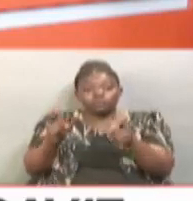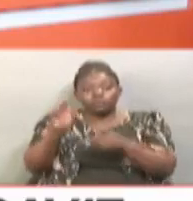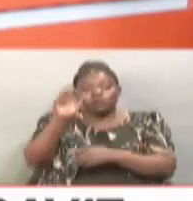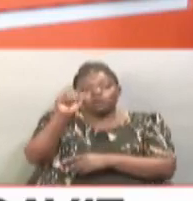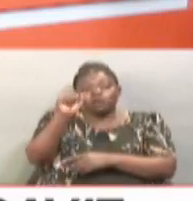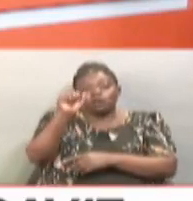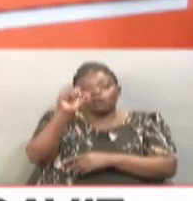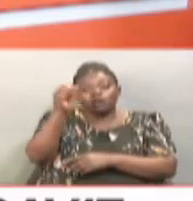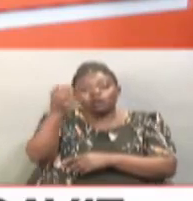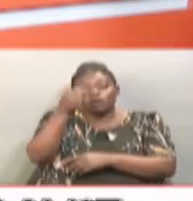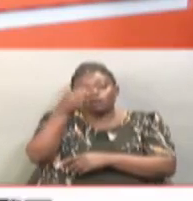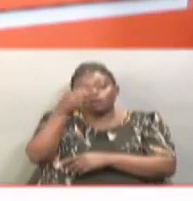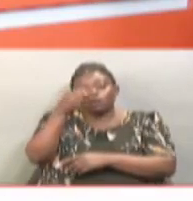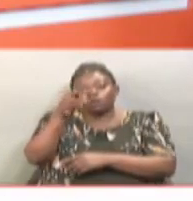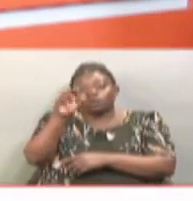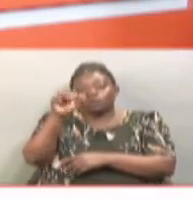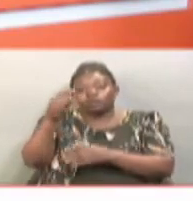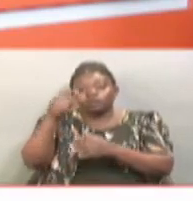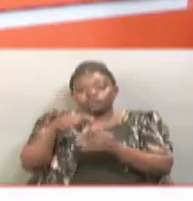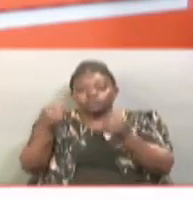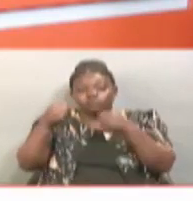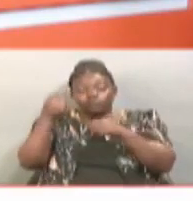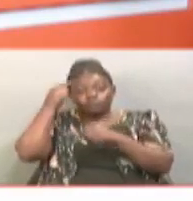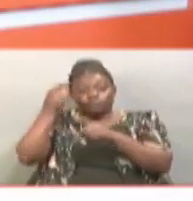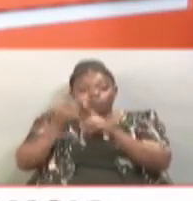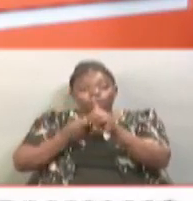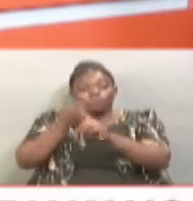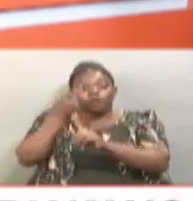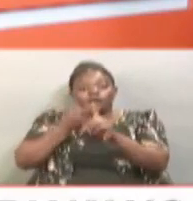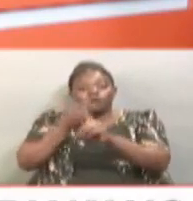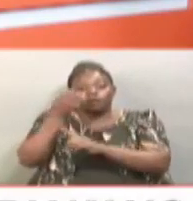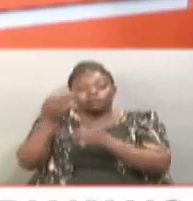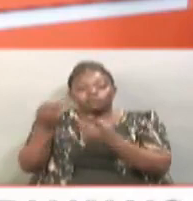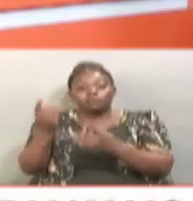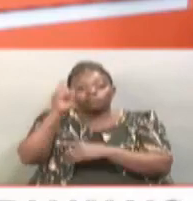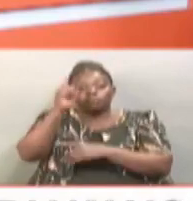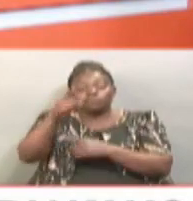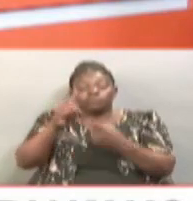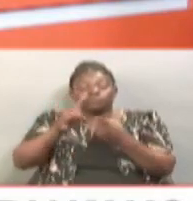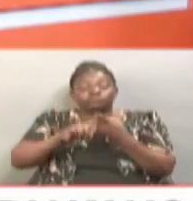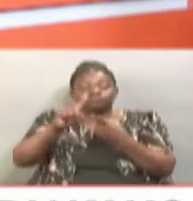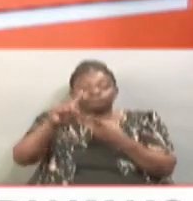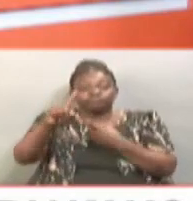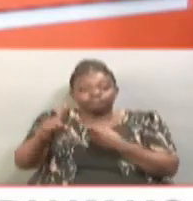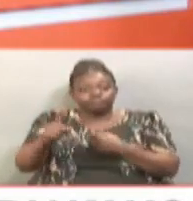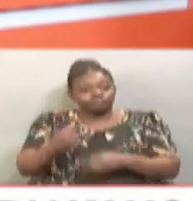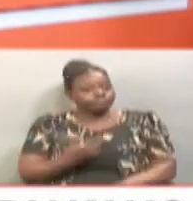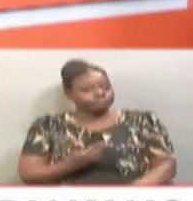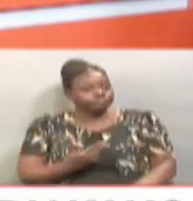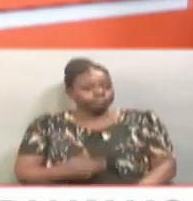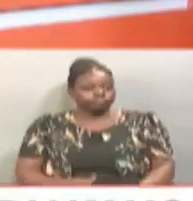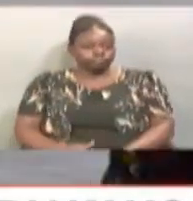Kibenge agamba bakukikola okumala emyezi esatu tubasanze ku kisaawe ky'ennyonyi Entebbe